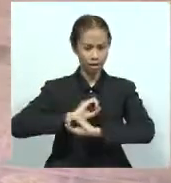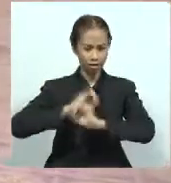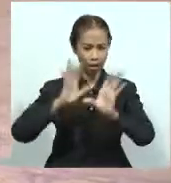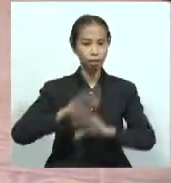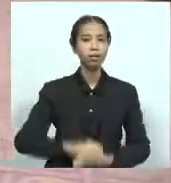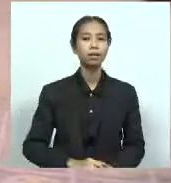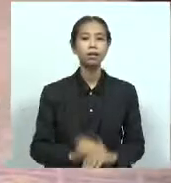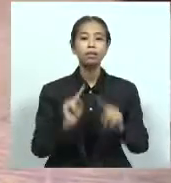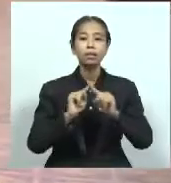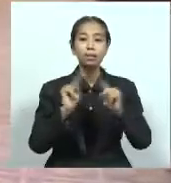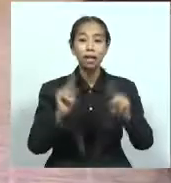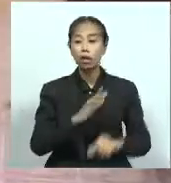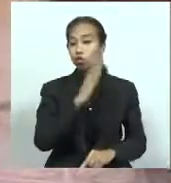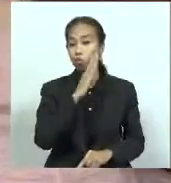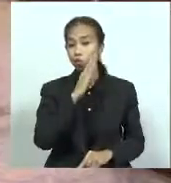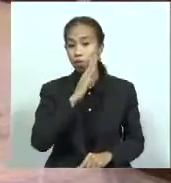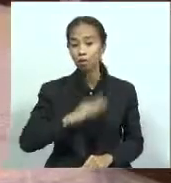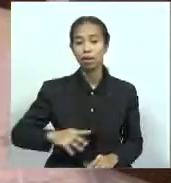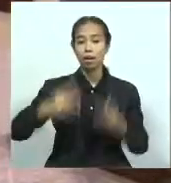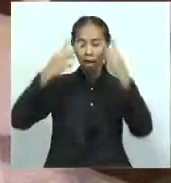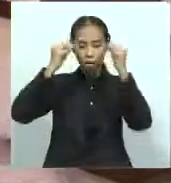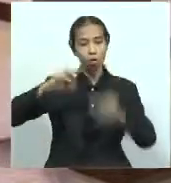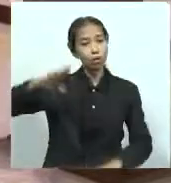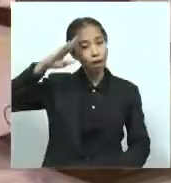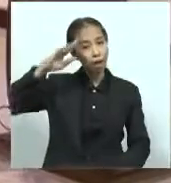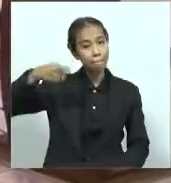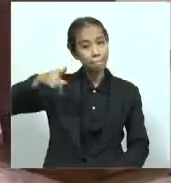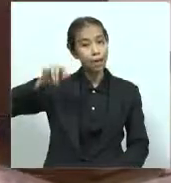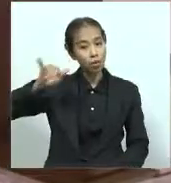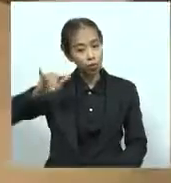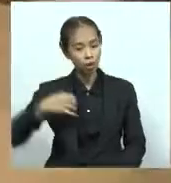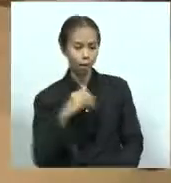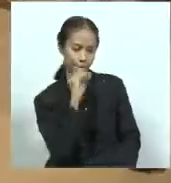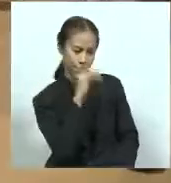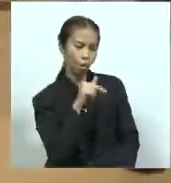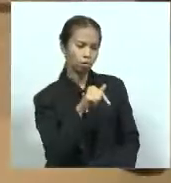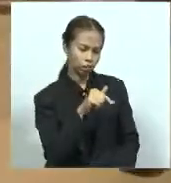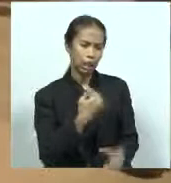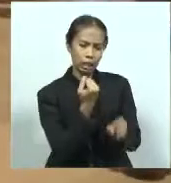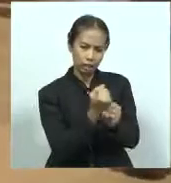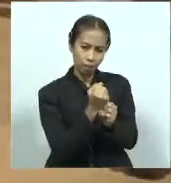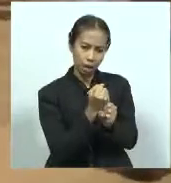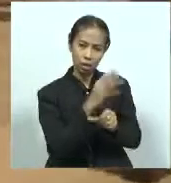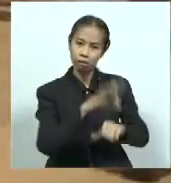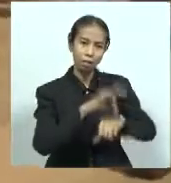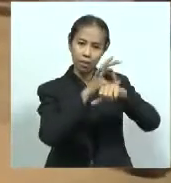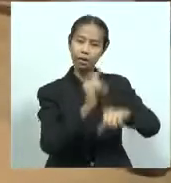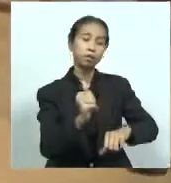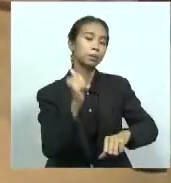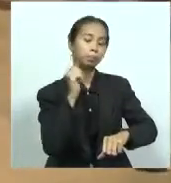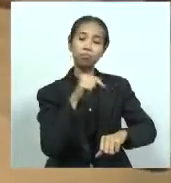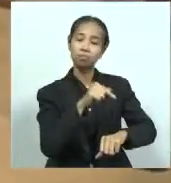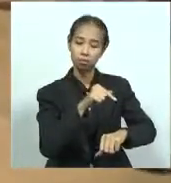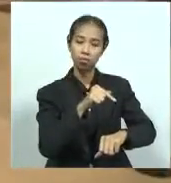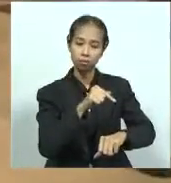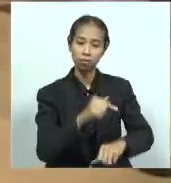ามถ้าสมมุติว่าพลเอกประยุทธ์จันทร์โอชานายกรัฐมนตรีมอบหมายขอให้ท่านทำงานต่อในตำแหน่งรัฐมนตรีว่าการกระทรวงมหาดไทยเดิ